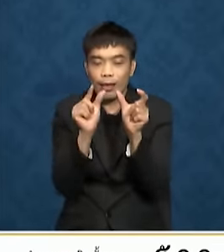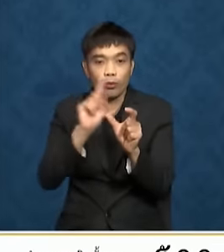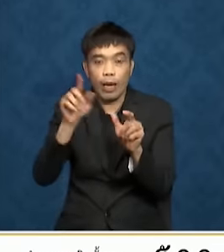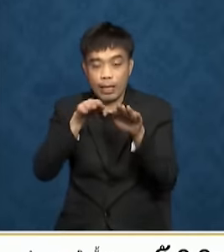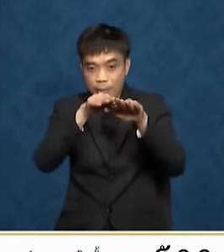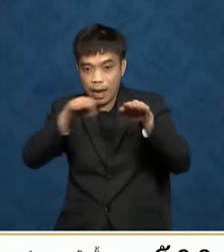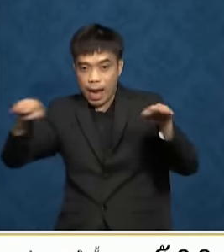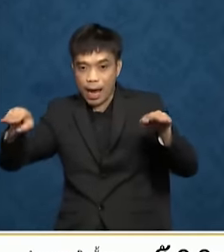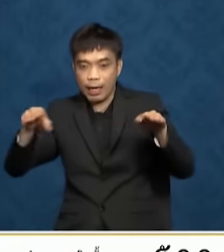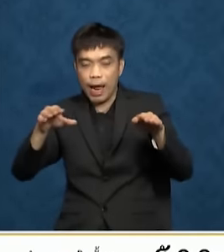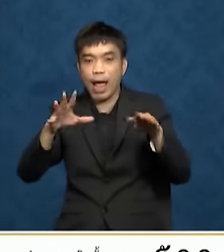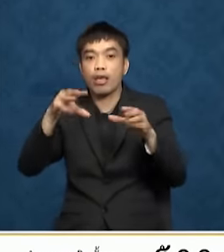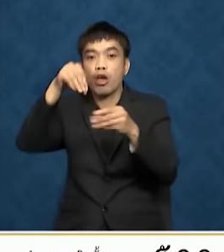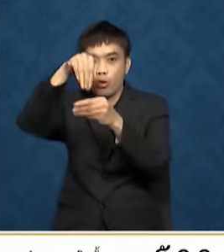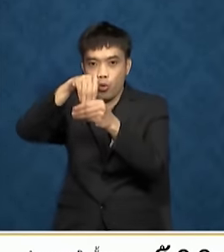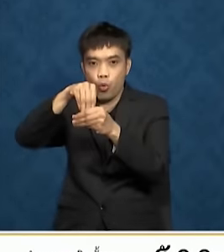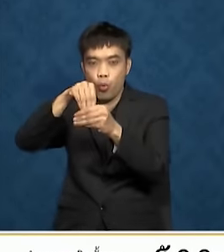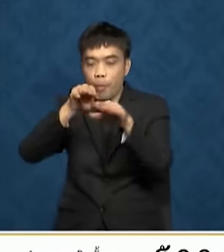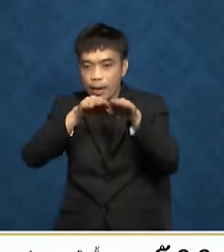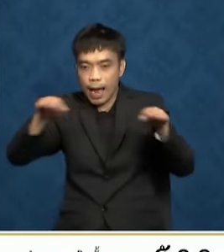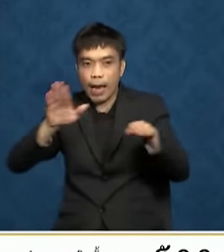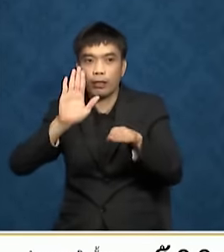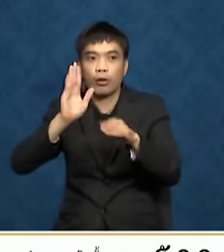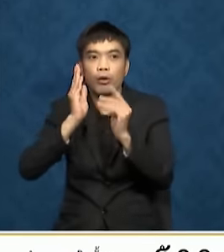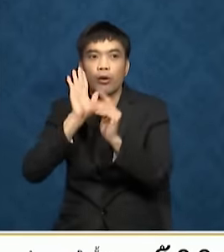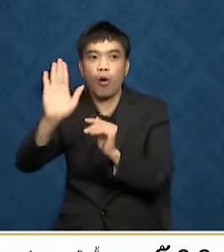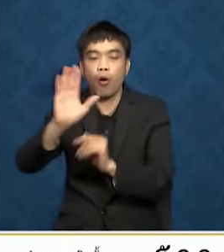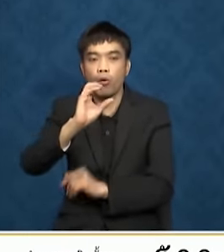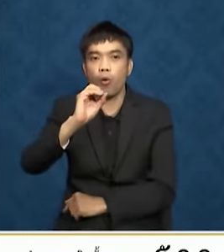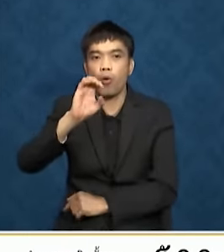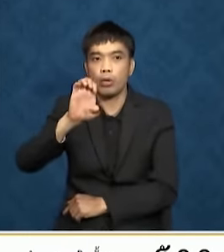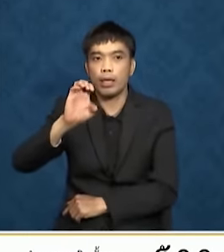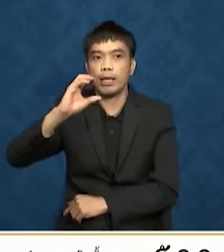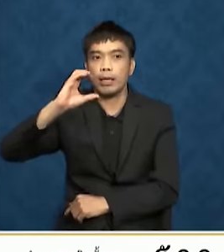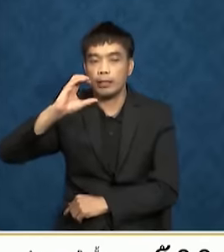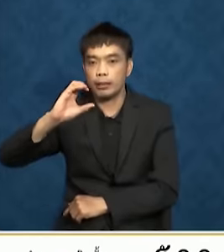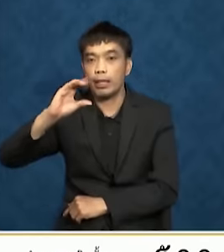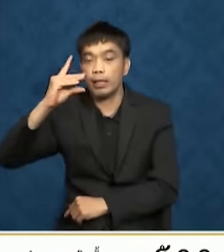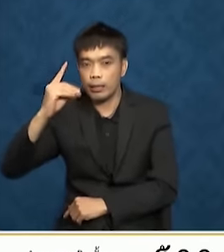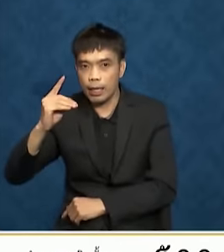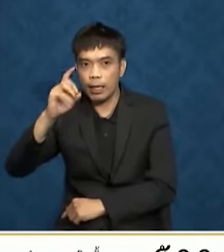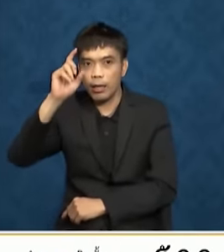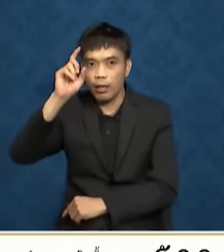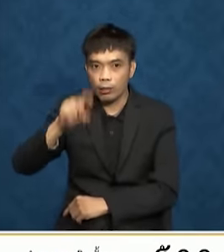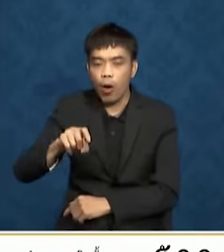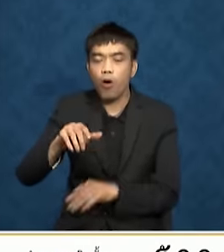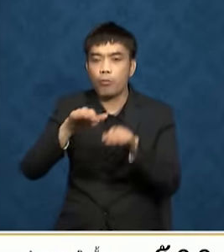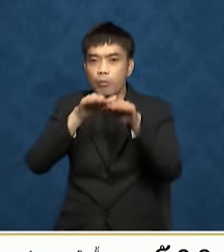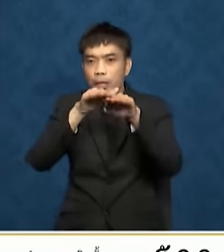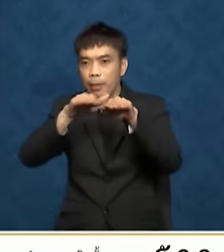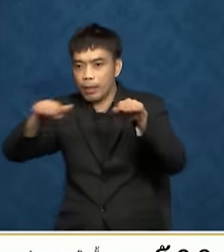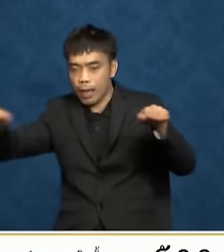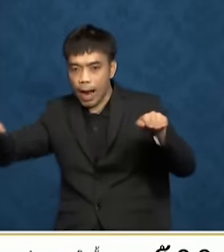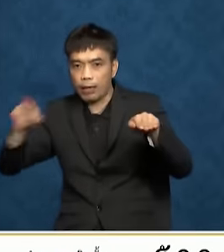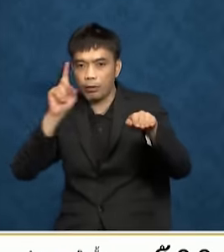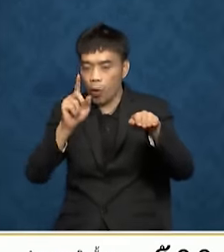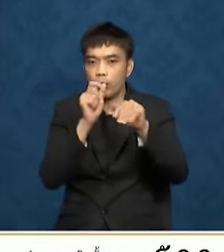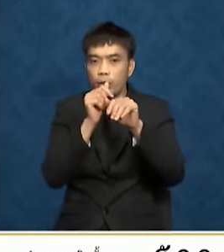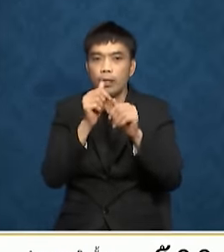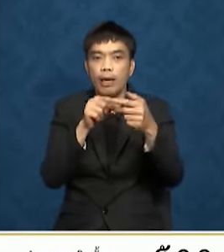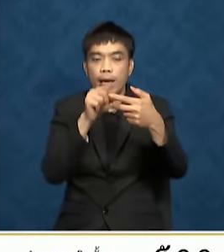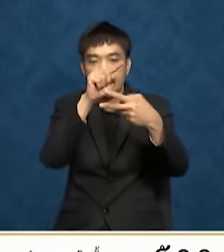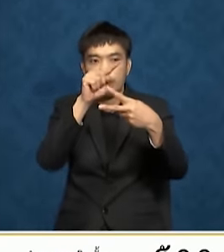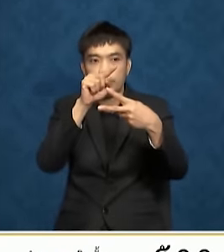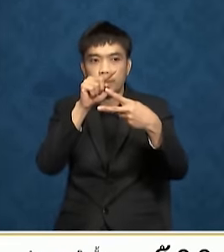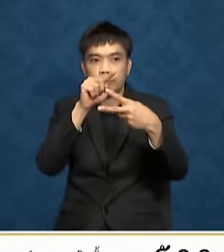oecdได้การจัดงบประมาณเนี่ยมันต้องมี Green budgetingมันต้องมีgender budgetingแค่ 2อันนี้